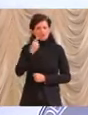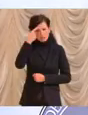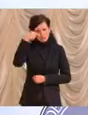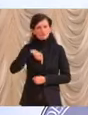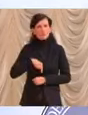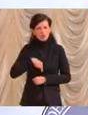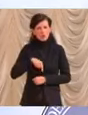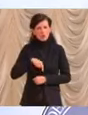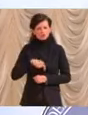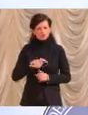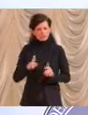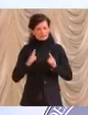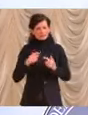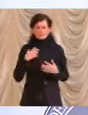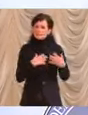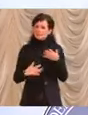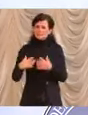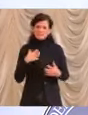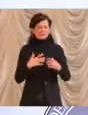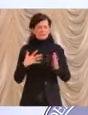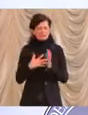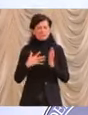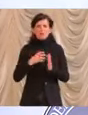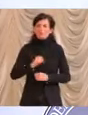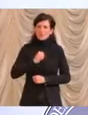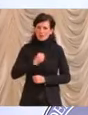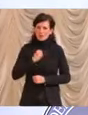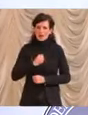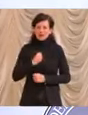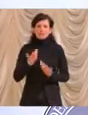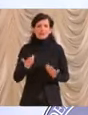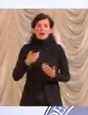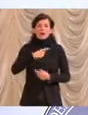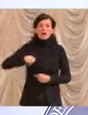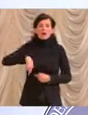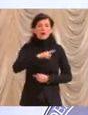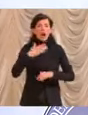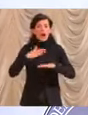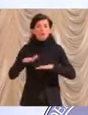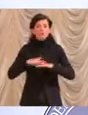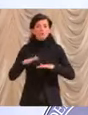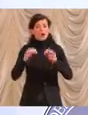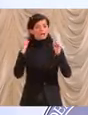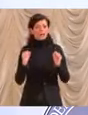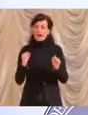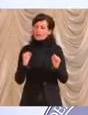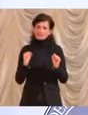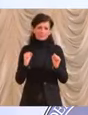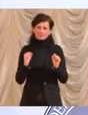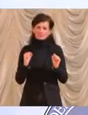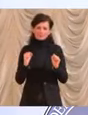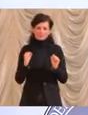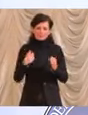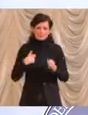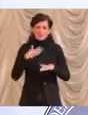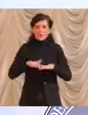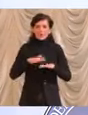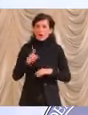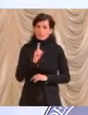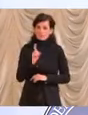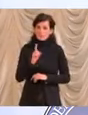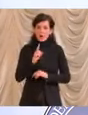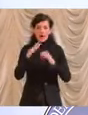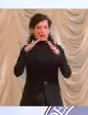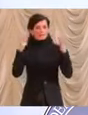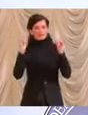rendiamo conto, non tutti siamo abituati a stare in casa, non eravamo abituati a stare in casa e a